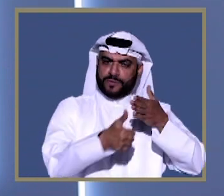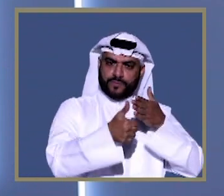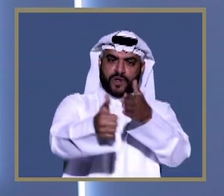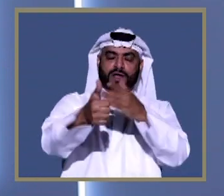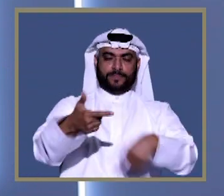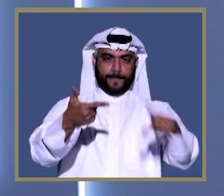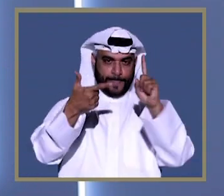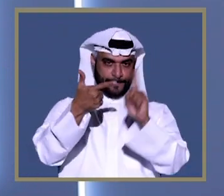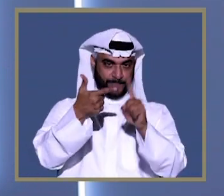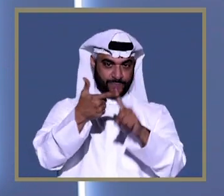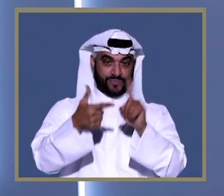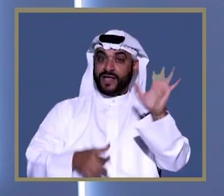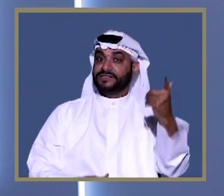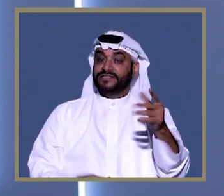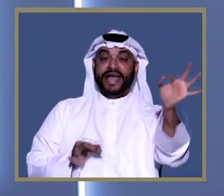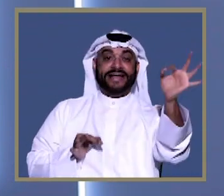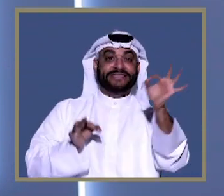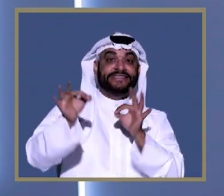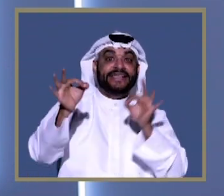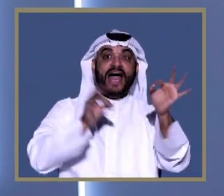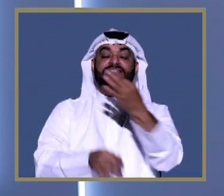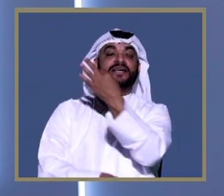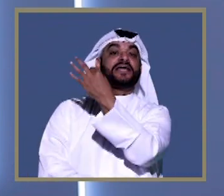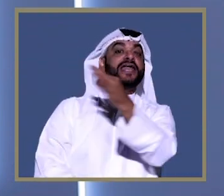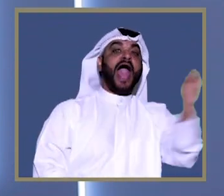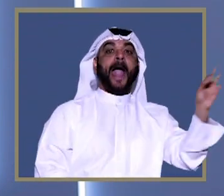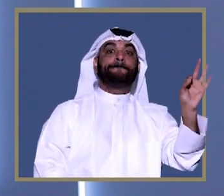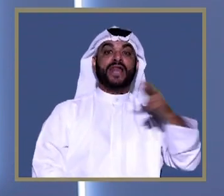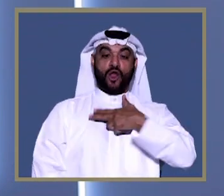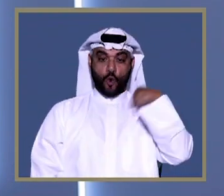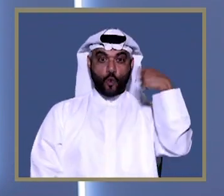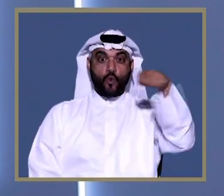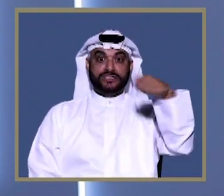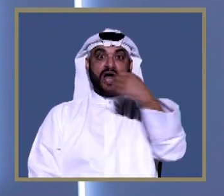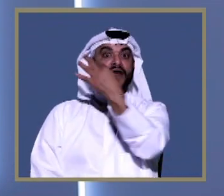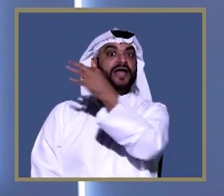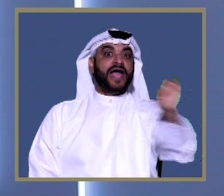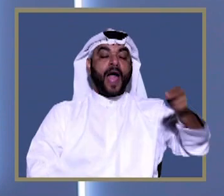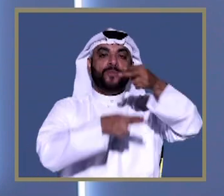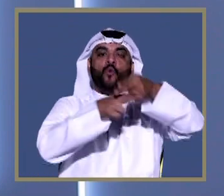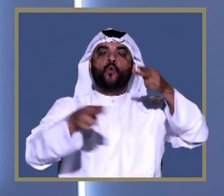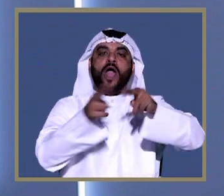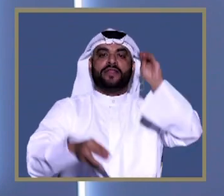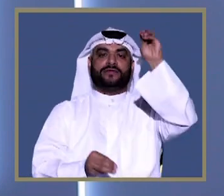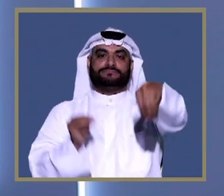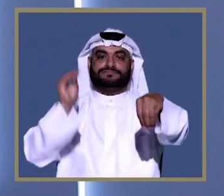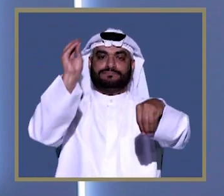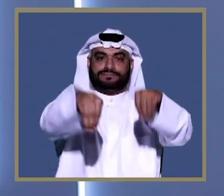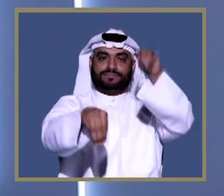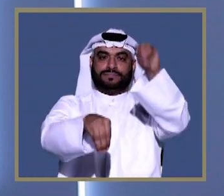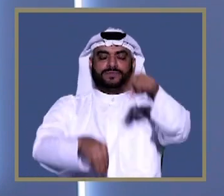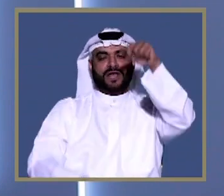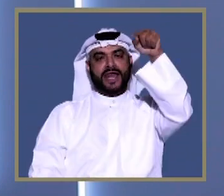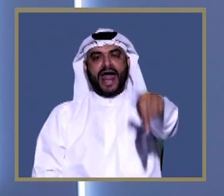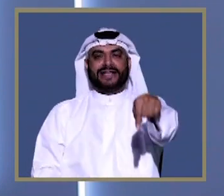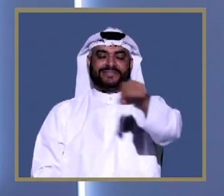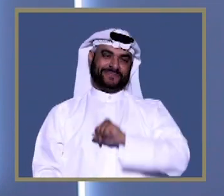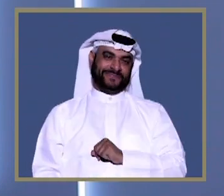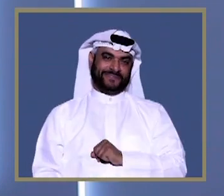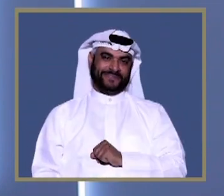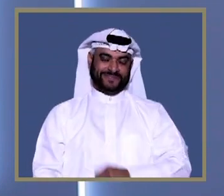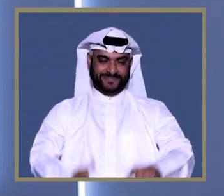الوظائف العامة، بالإضافة إلى تبني سياسة تكويت الوظائف، فلا يمكن أن تبنى الأوطان إلا بسواعد